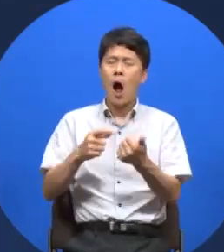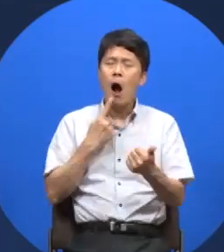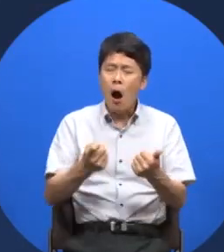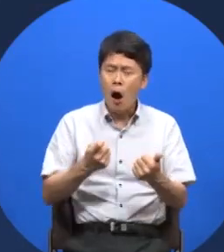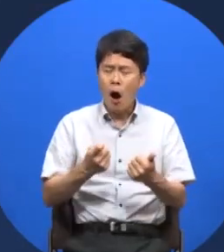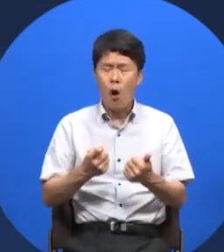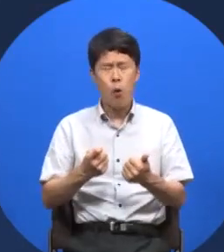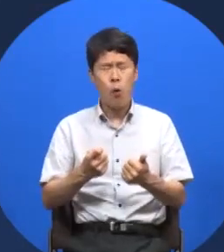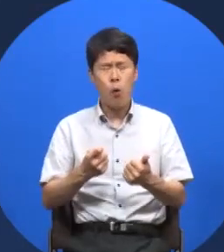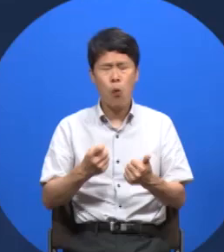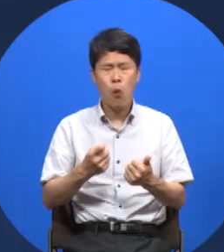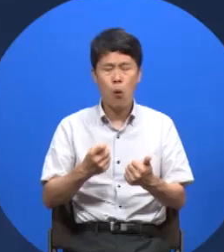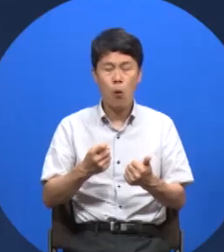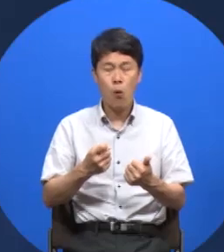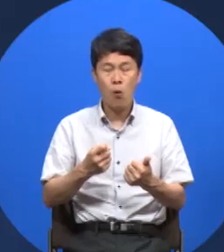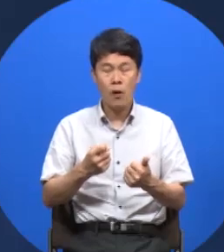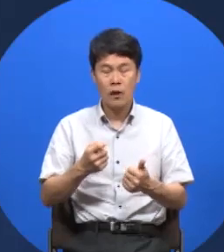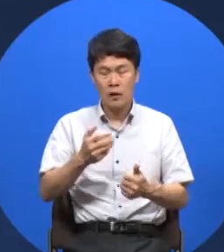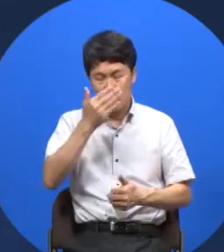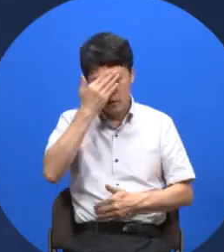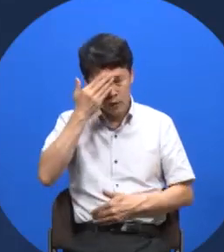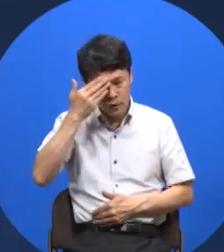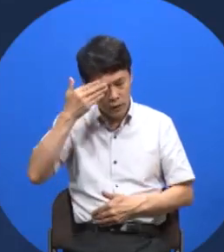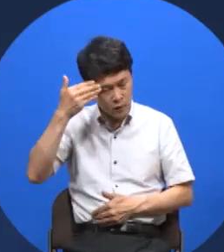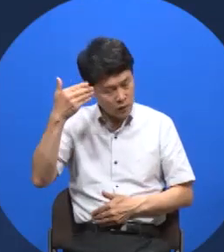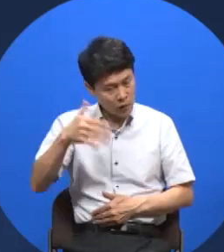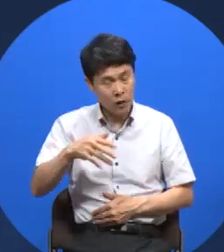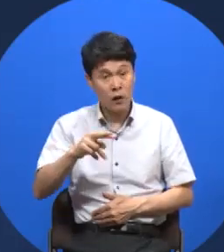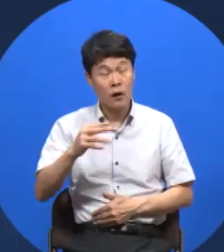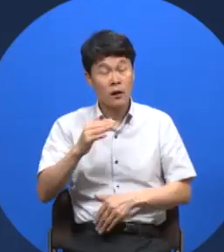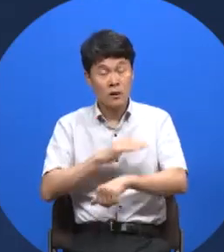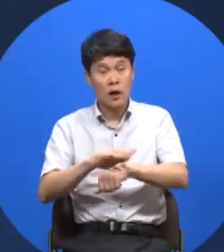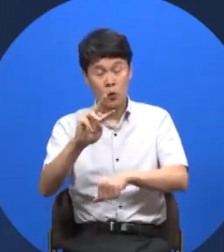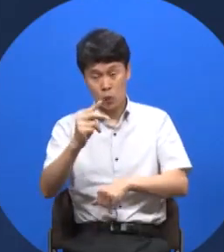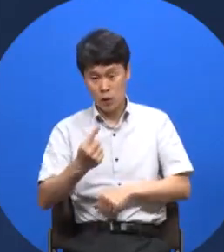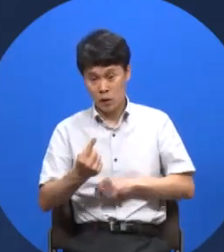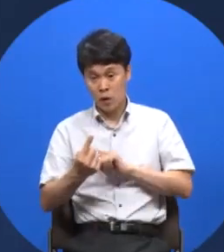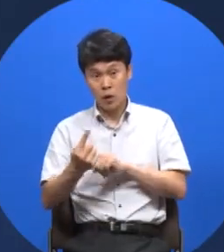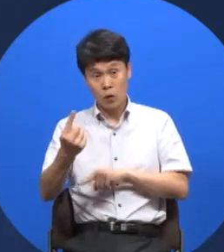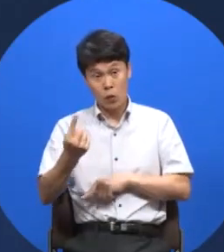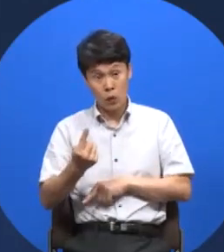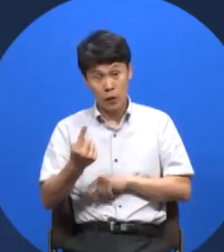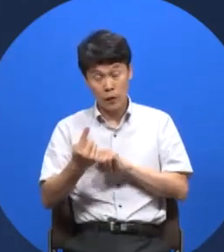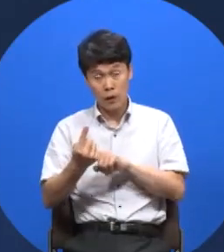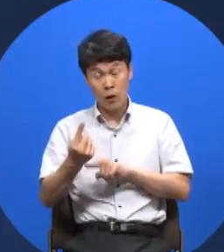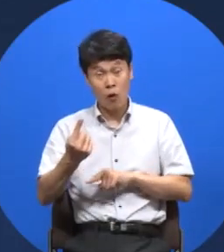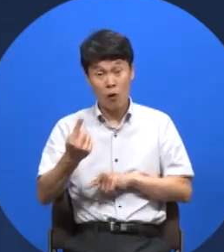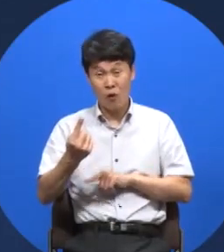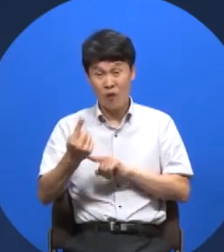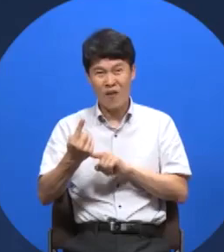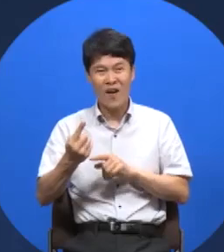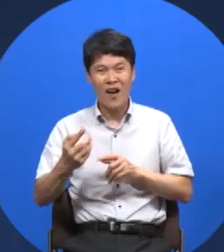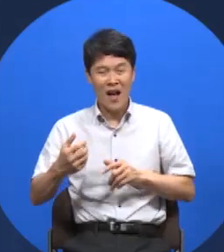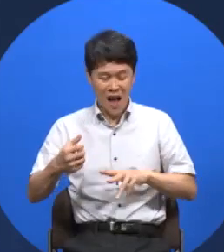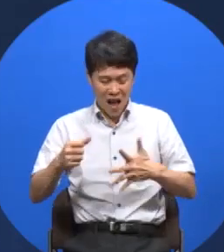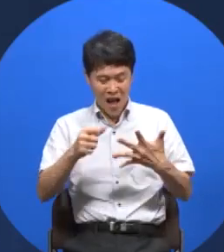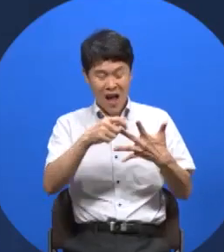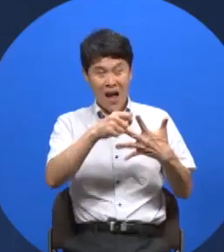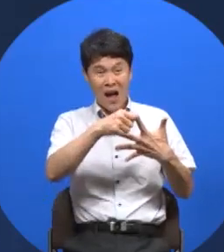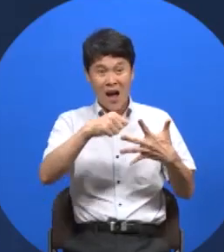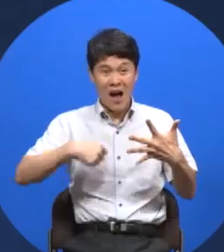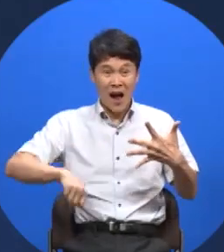그래서 살아서 돌아온 것이 감사하긴 했지만 그보다 더 커다란 감사는 돌아온 다음에 이 아이가 변했다는 사실입니다. 더